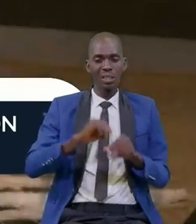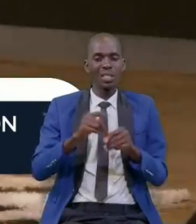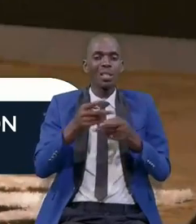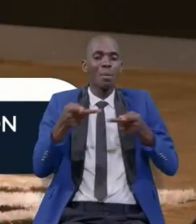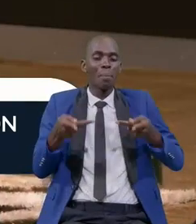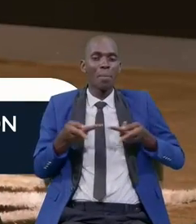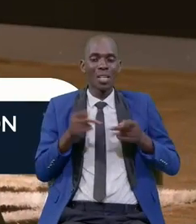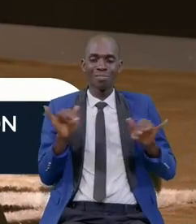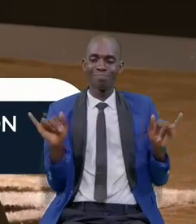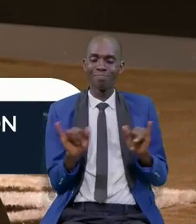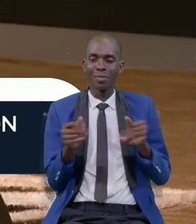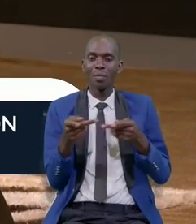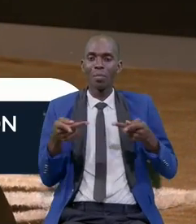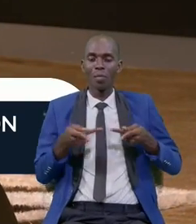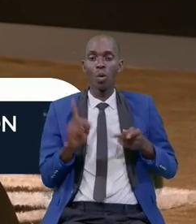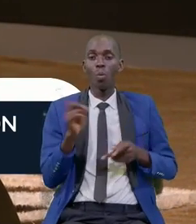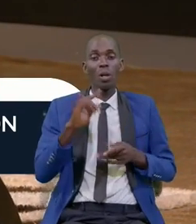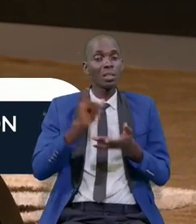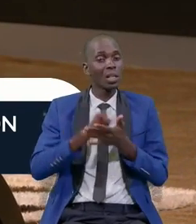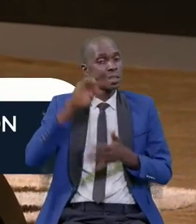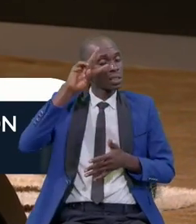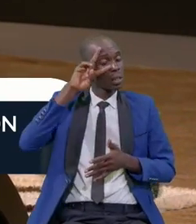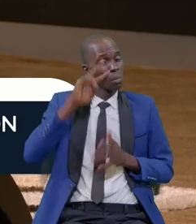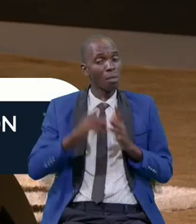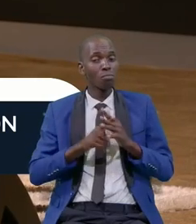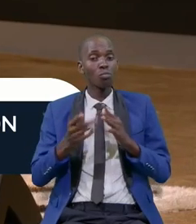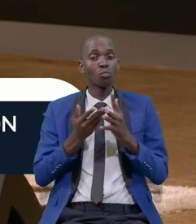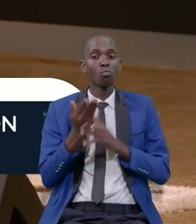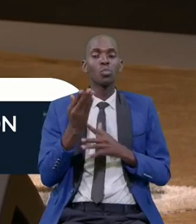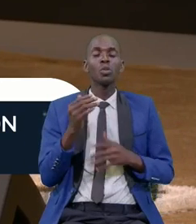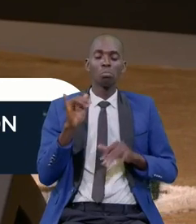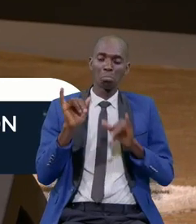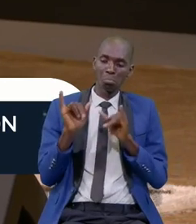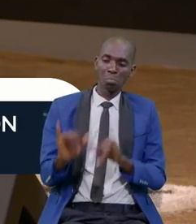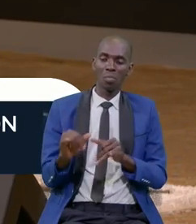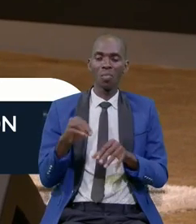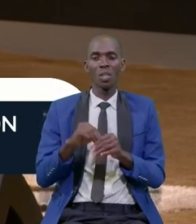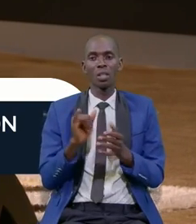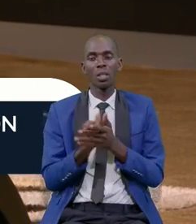l'ont laissé. Elle est restée là où les espions l'ont